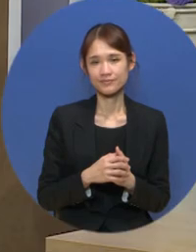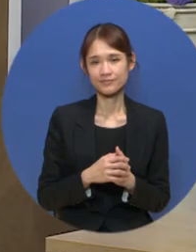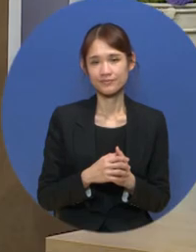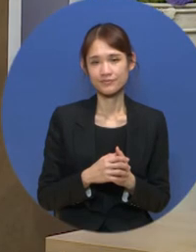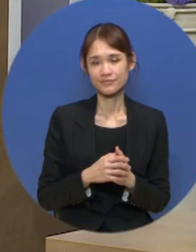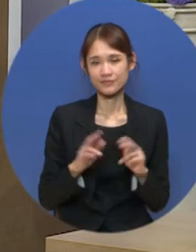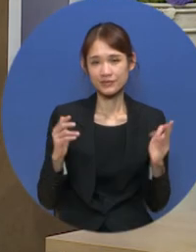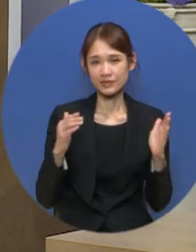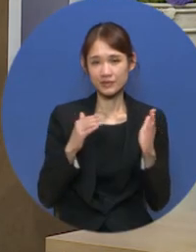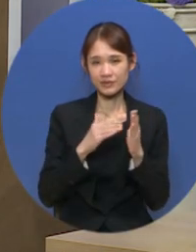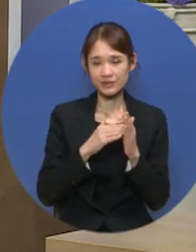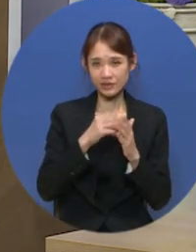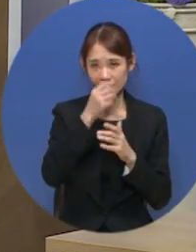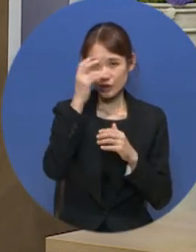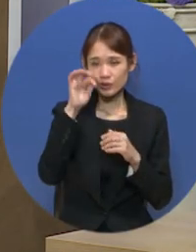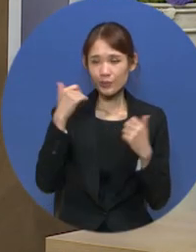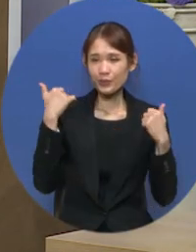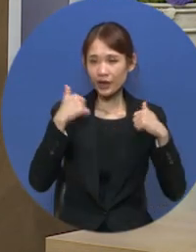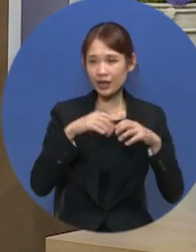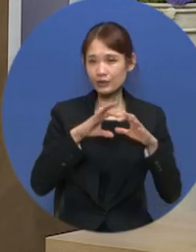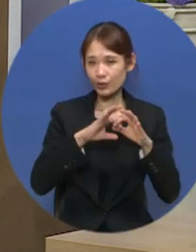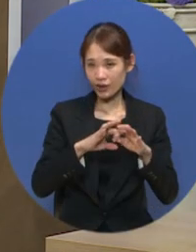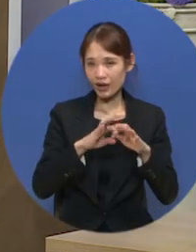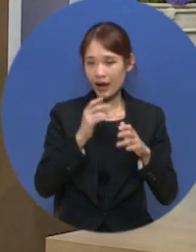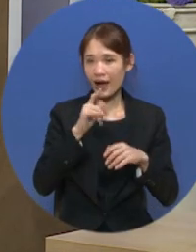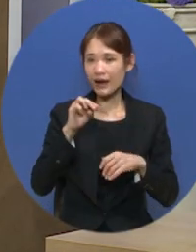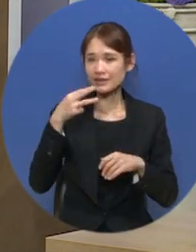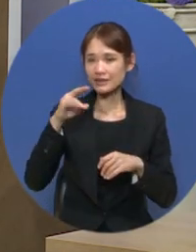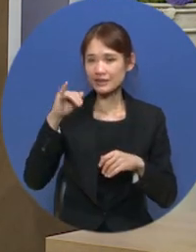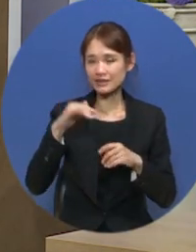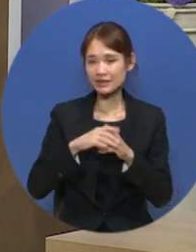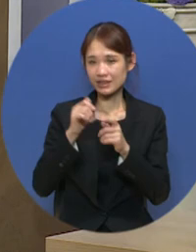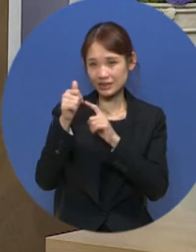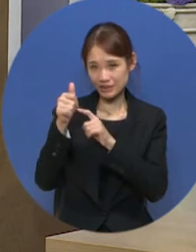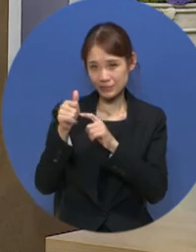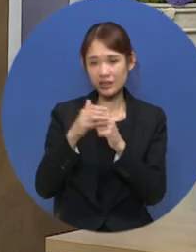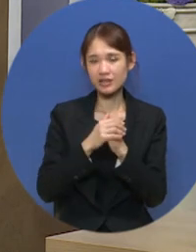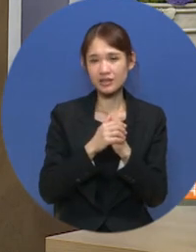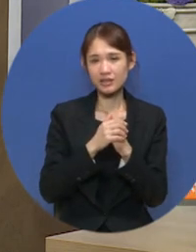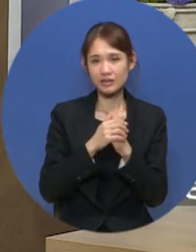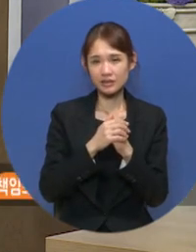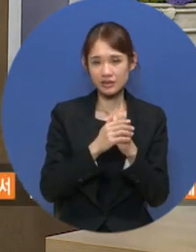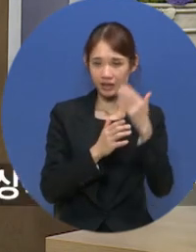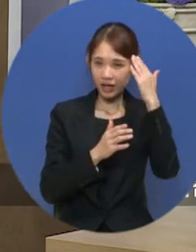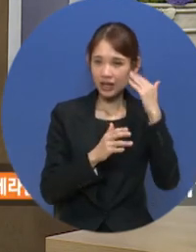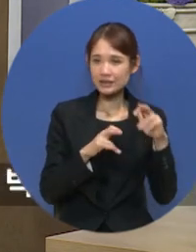네, 지금까지 삼성물산 패션부문 핫티스트의 조항석 팀장님과 또